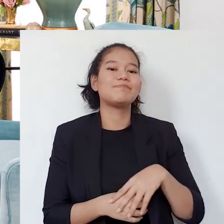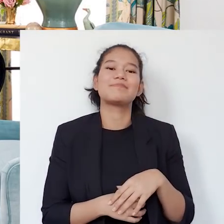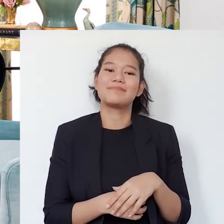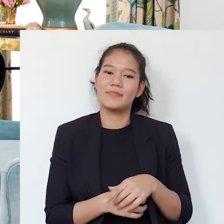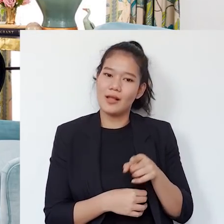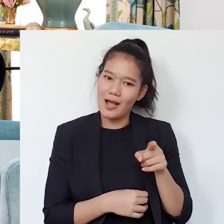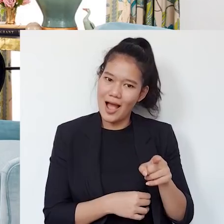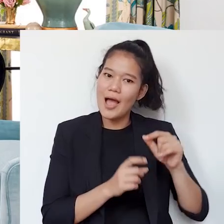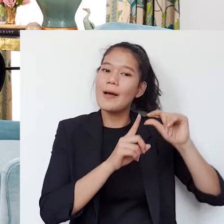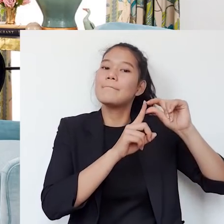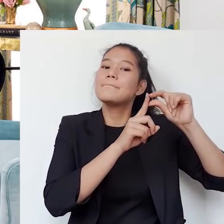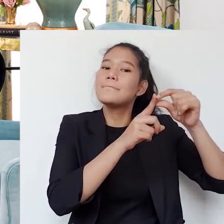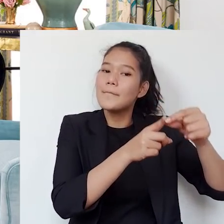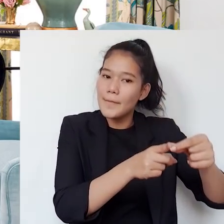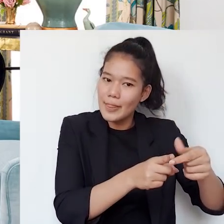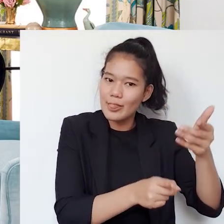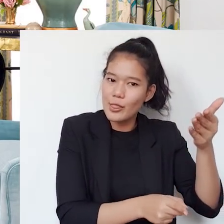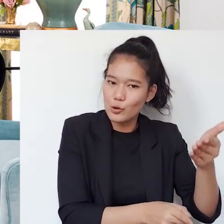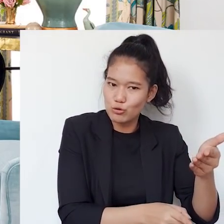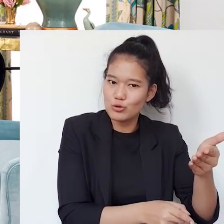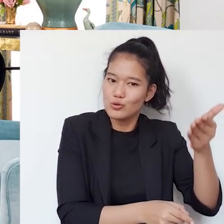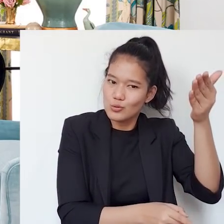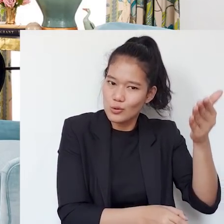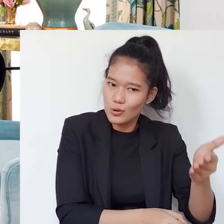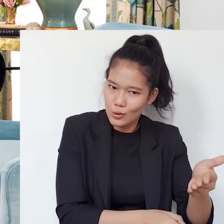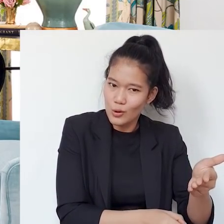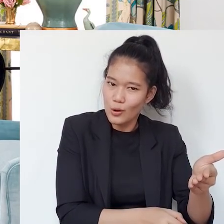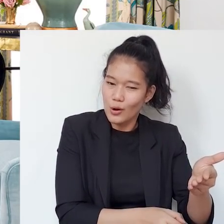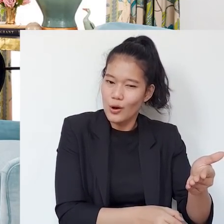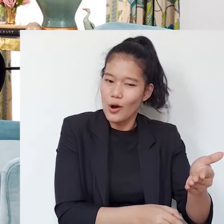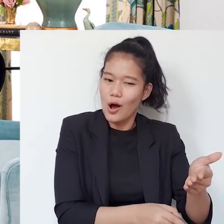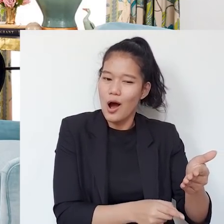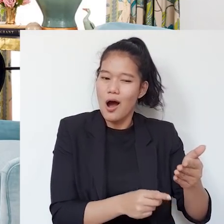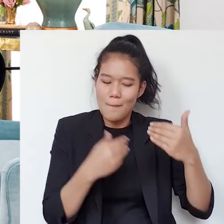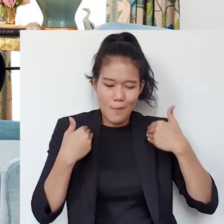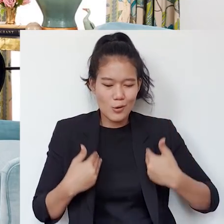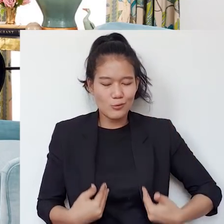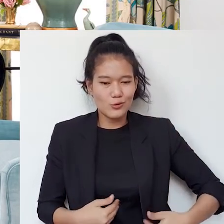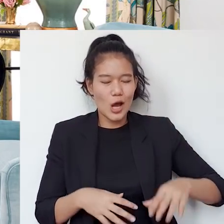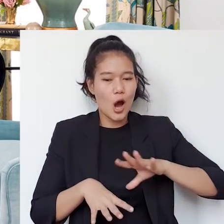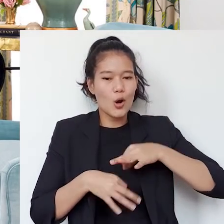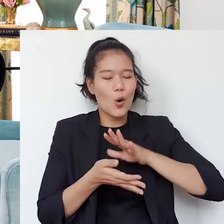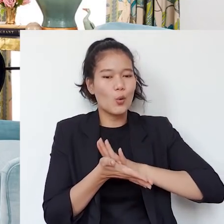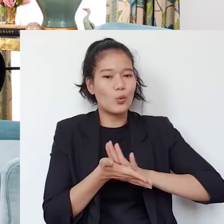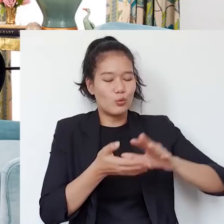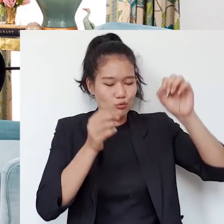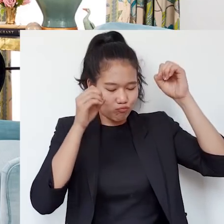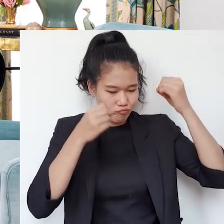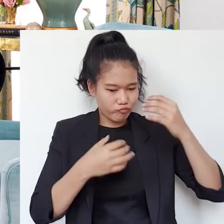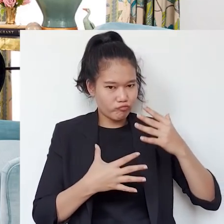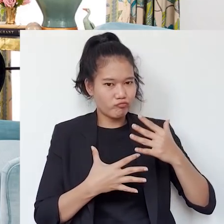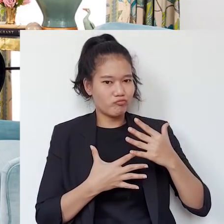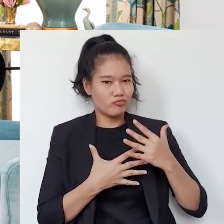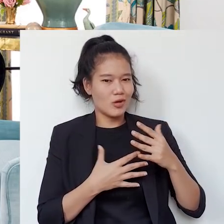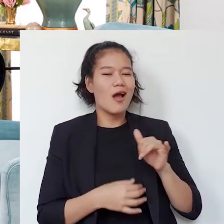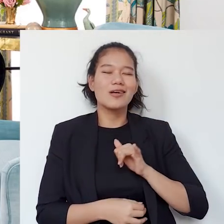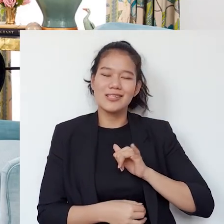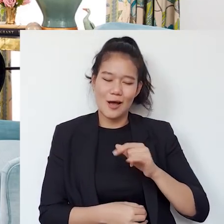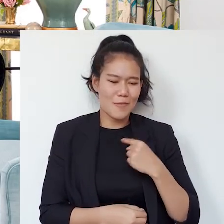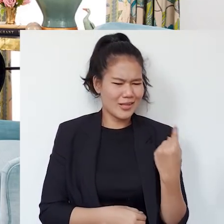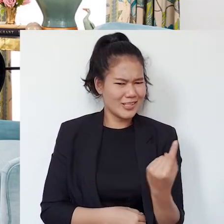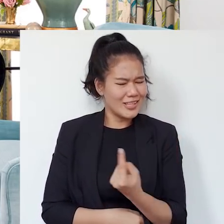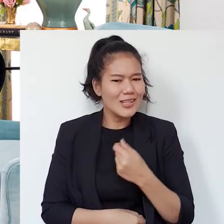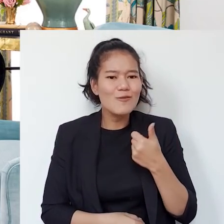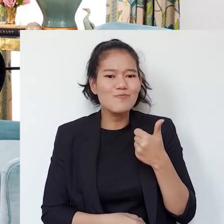Petrus adalah manusia yang dipenuhi dengan Roh Kudus. Kita juga bisa menjadi manusia